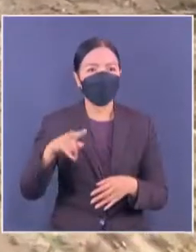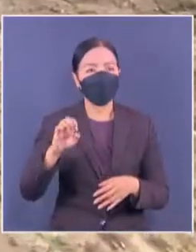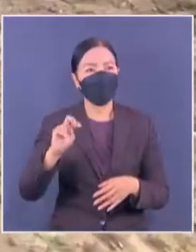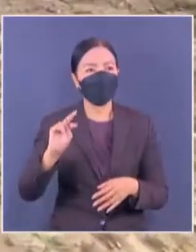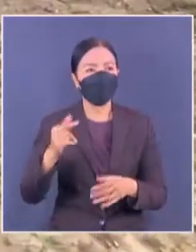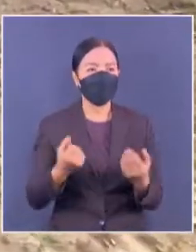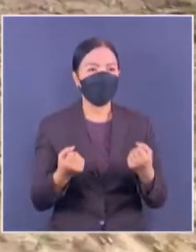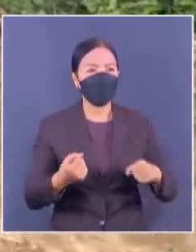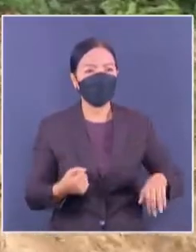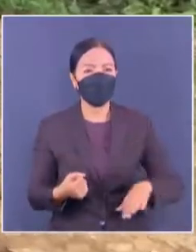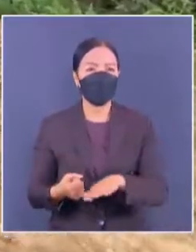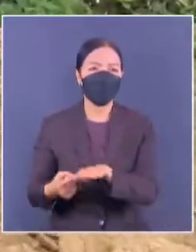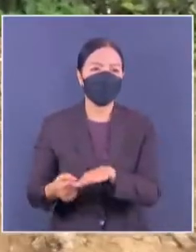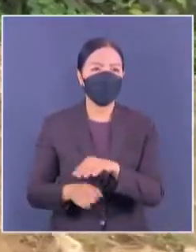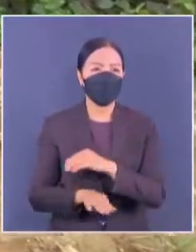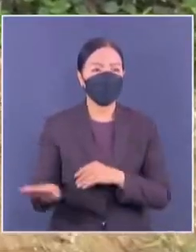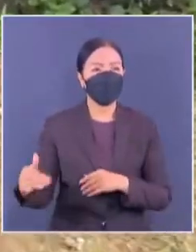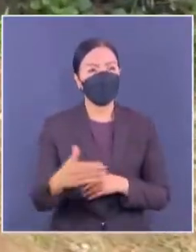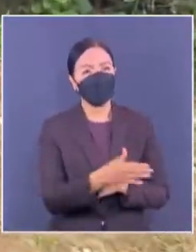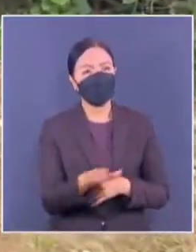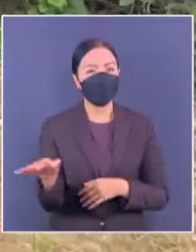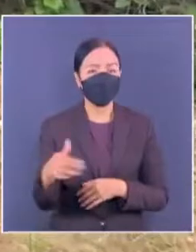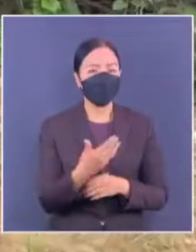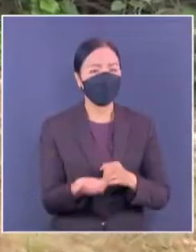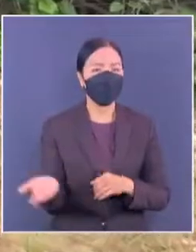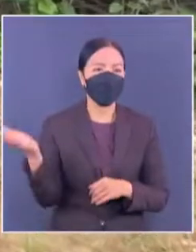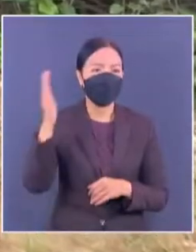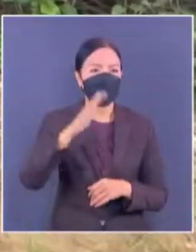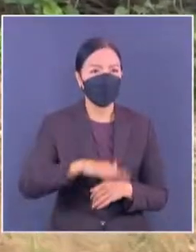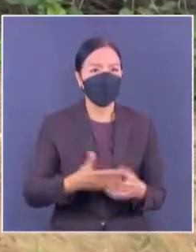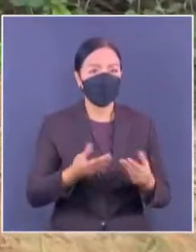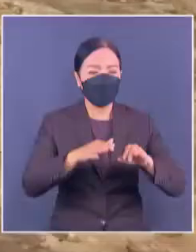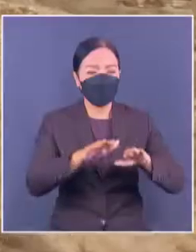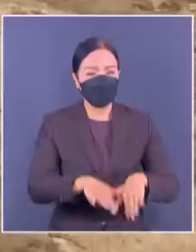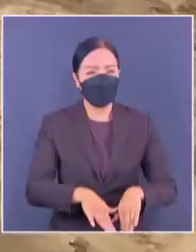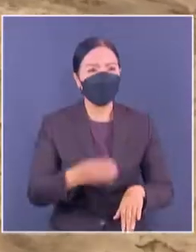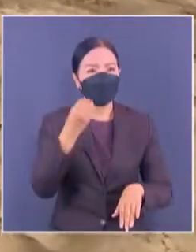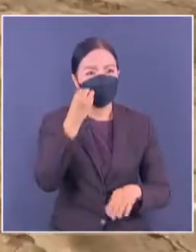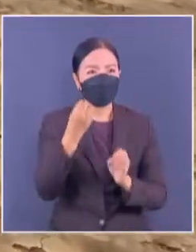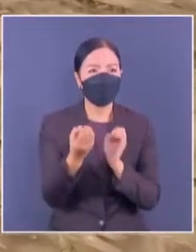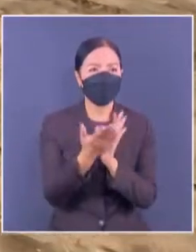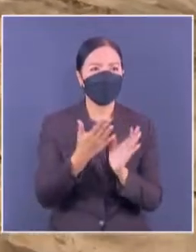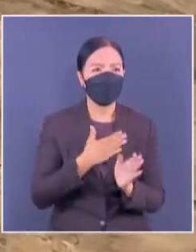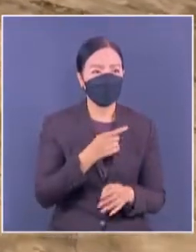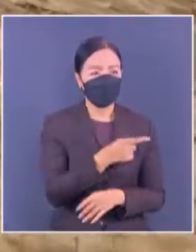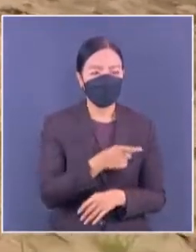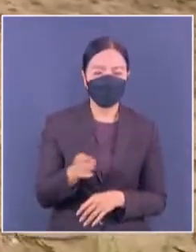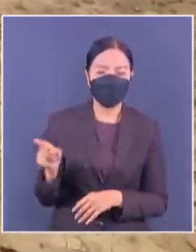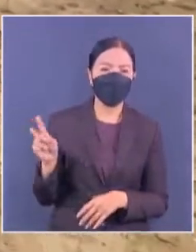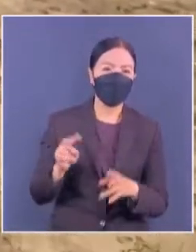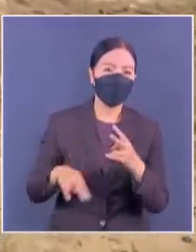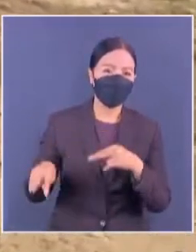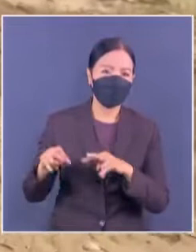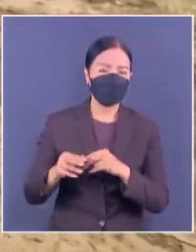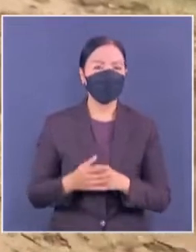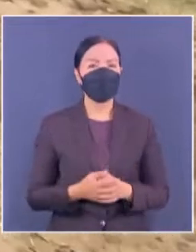วันคือเขาเกรงว่าเดี๋ยวดินมันจะซุดครับแล้วบ้านเนี่ยจะได้รับผลกระทบก็เลยให้ผู้ใหญ่บ้านไปตรวจสอบหน่อยขณ